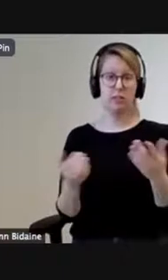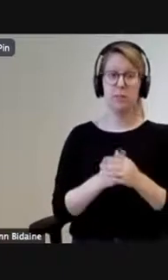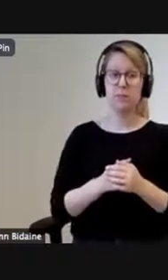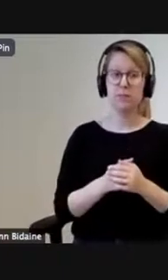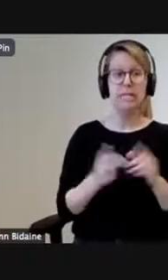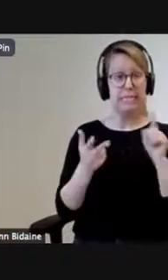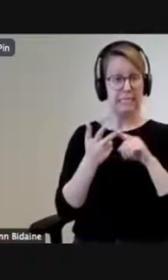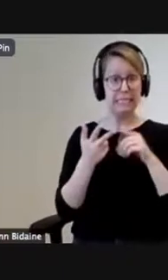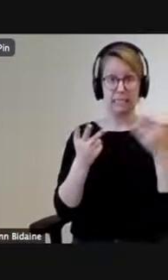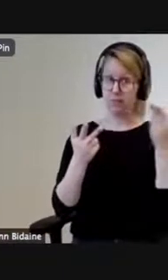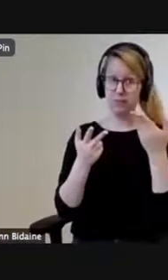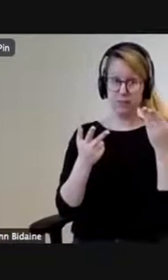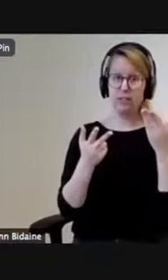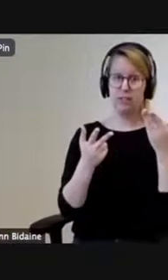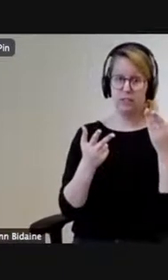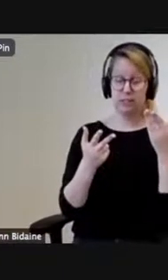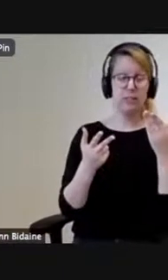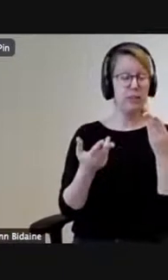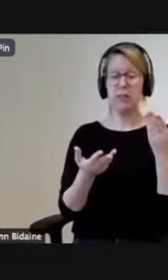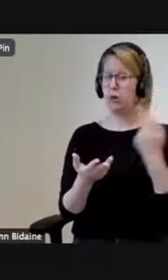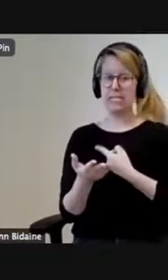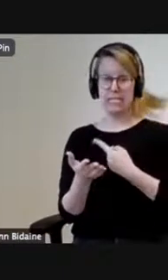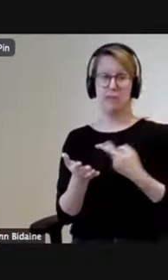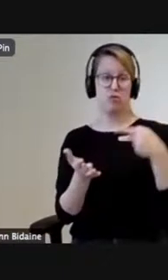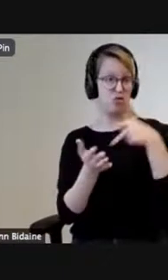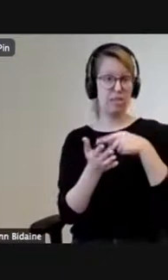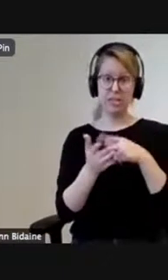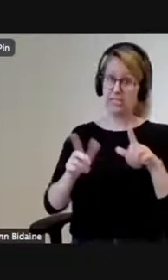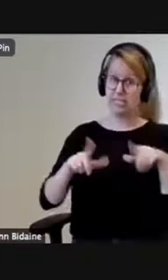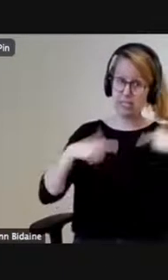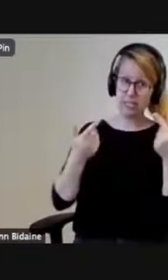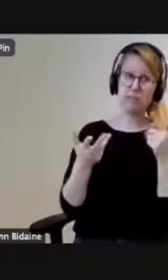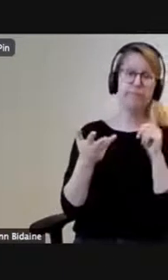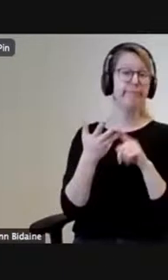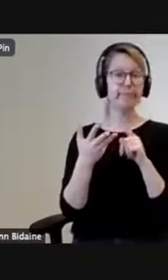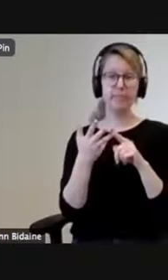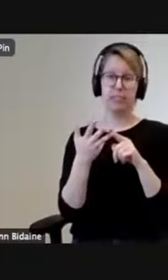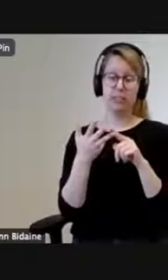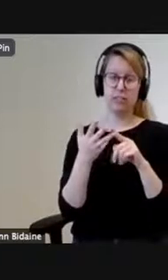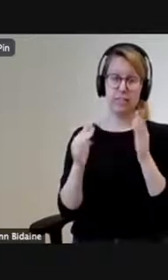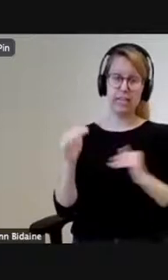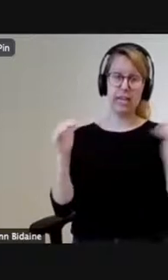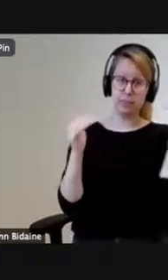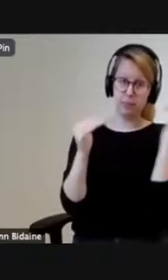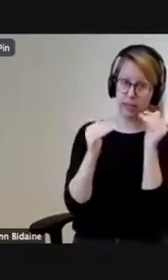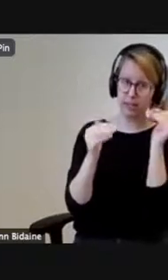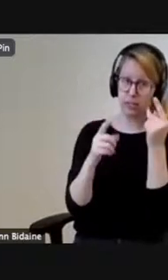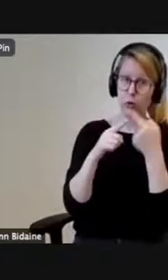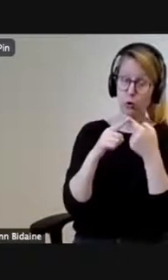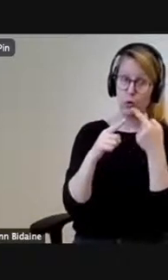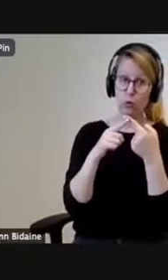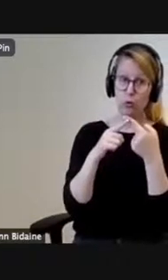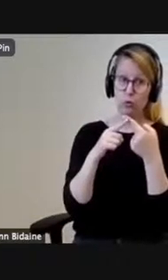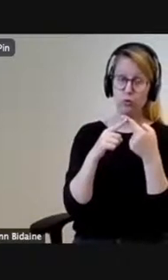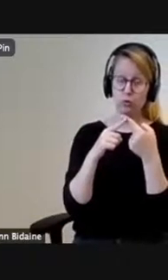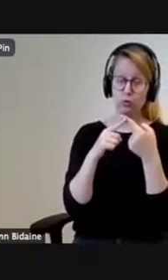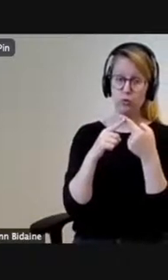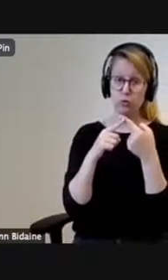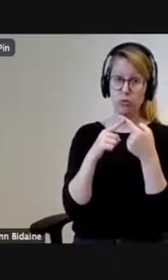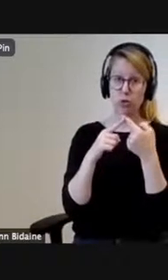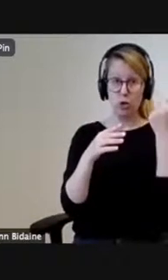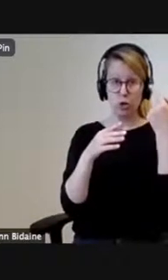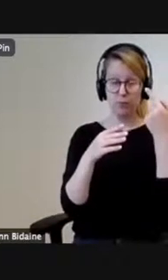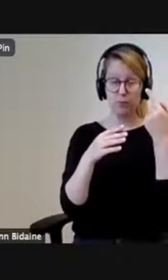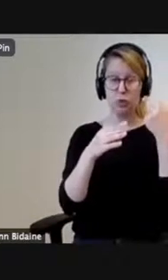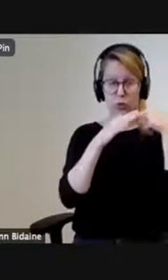quatrième, l'égalité d'accès et la non-discrimination. Et les 4 dernières priorités sont plutôt transversales. Il s'agit de la promotion